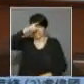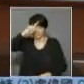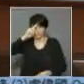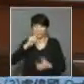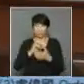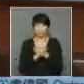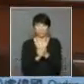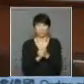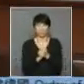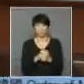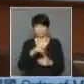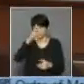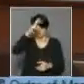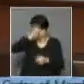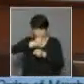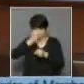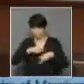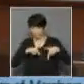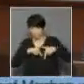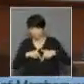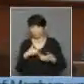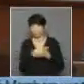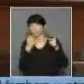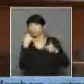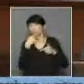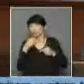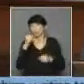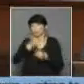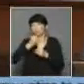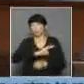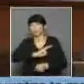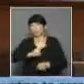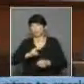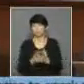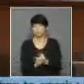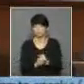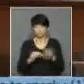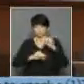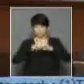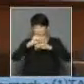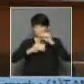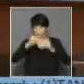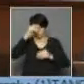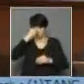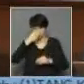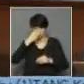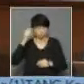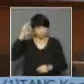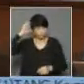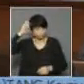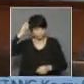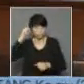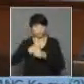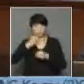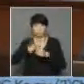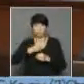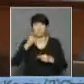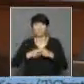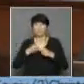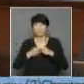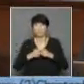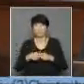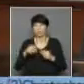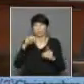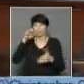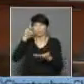府一定要克服心魔，言行一致，去貫徹構建香港人嘅思維，做到真正用人